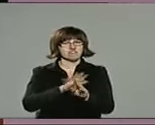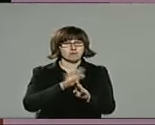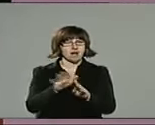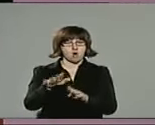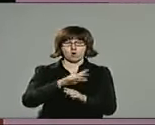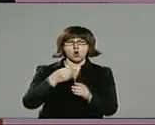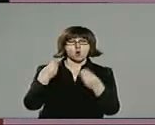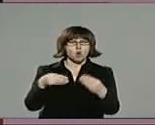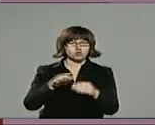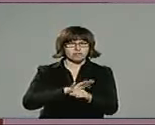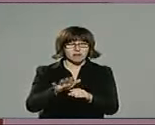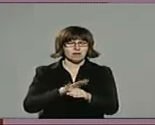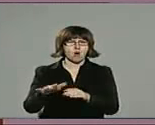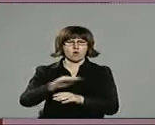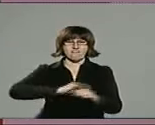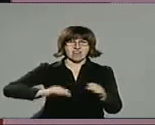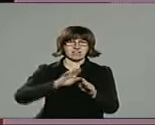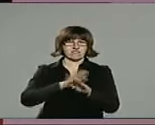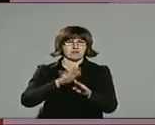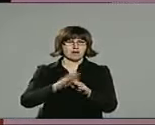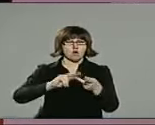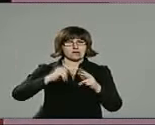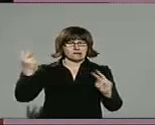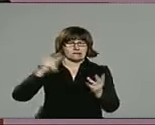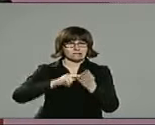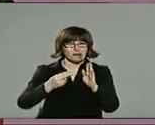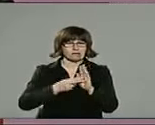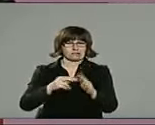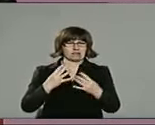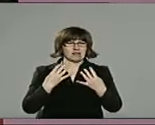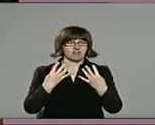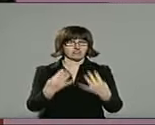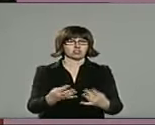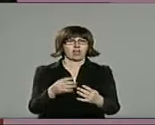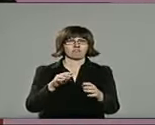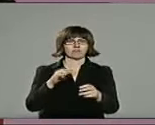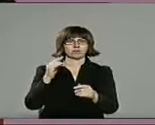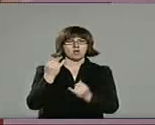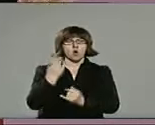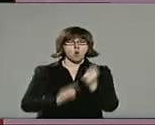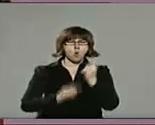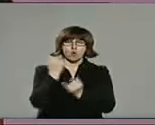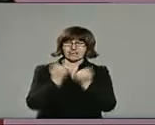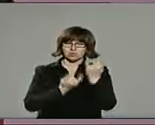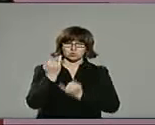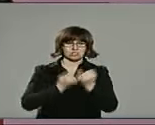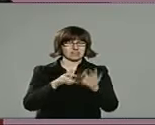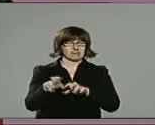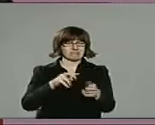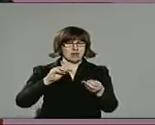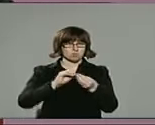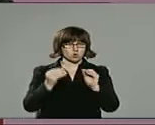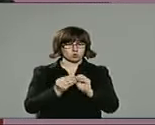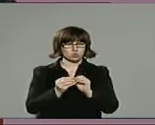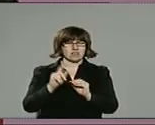Flächenverbrauch, hohe Erträge in der Landwirtschaft durch Gentechnik und eine industrielle Tierproduktion. Das alles hat mit Lebensqualität nichts